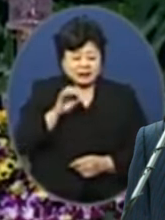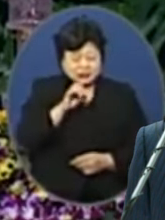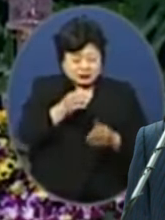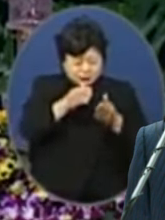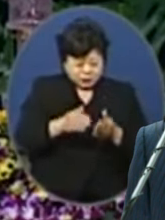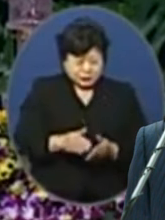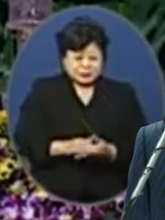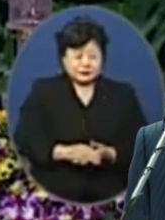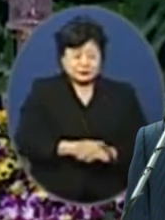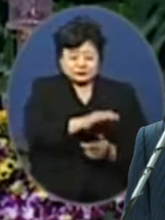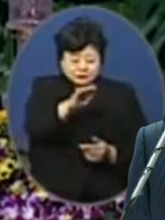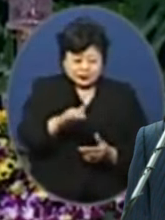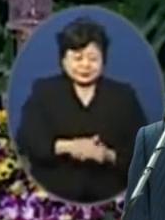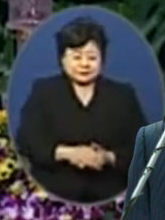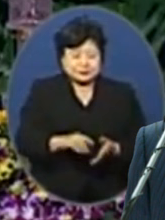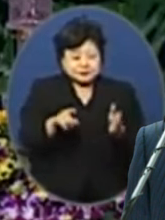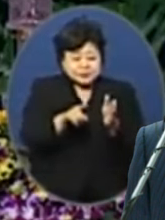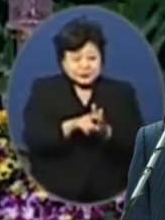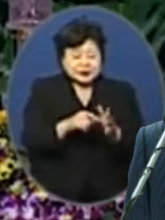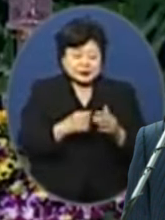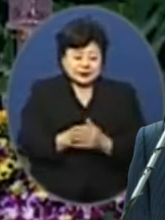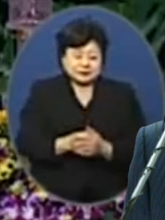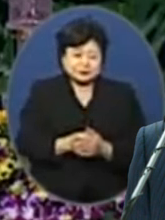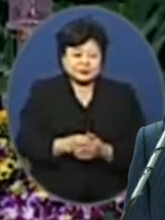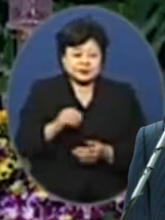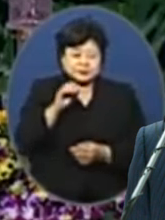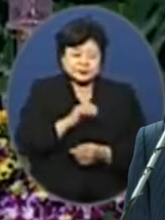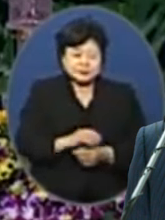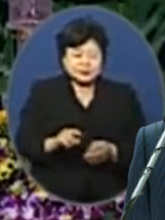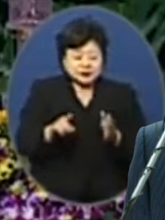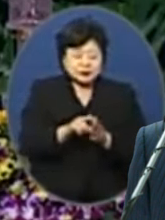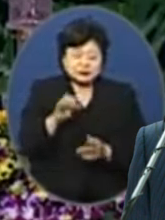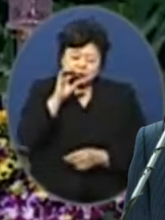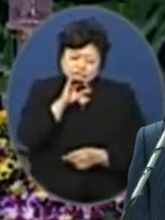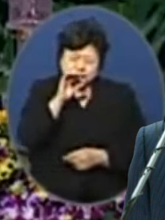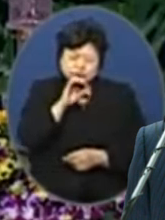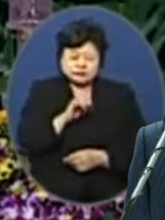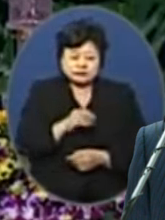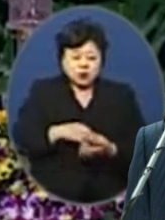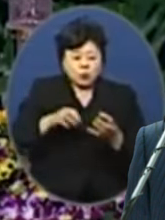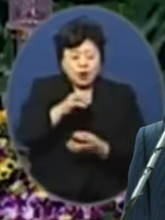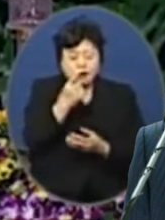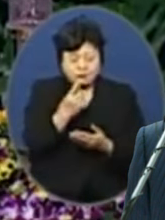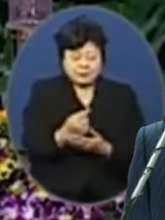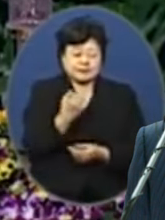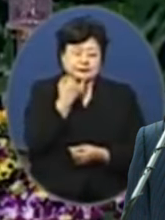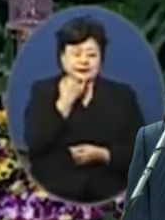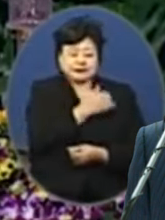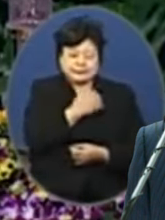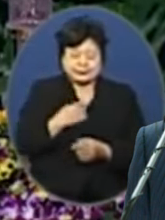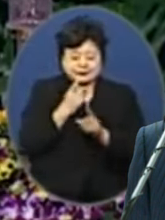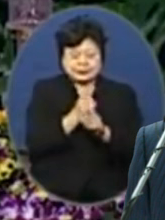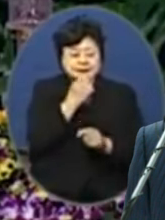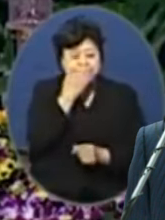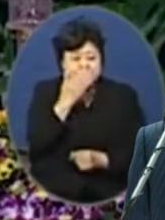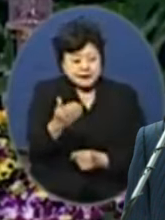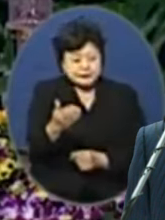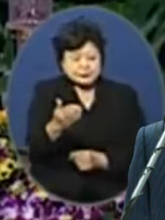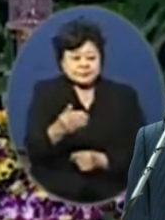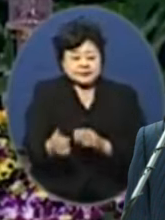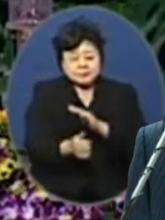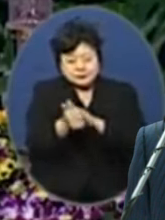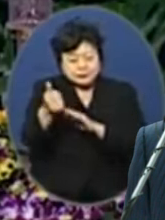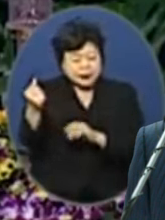통해서 우리가 믿음이 연단을 받게 되면 환난 같은 것 다가와도 능히 이겨낼 수 있고